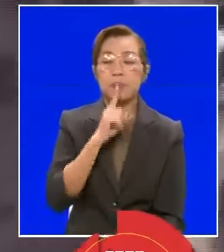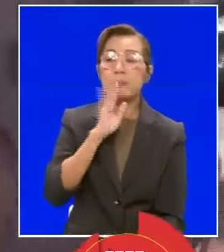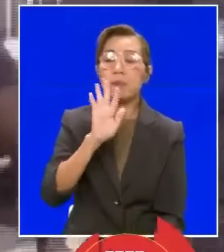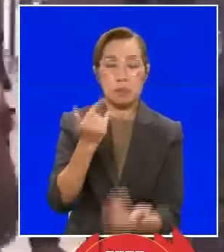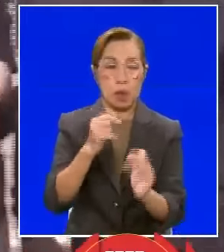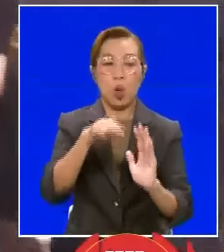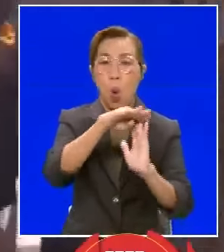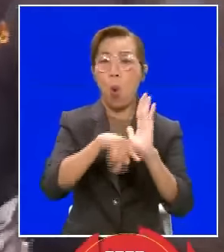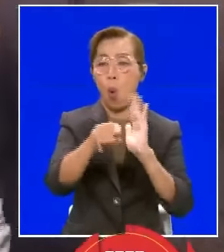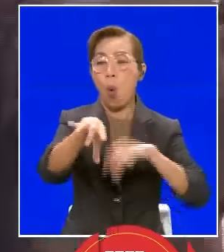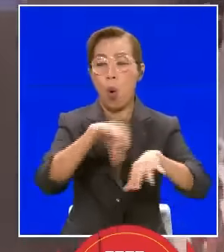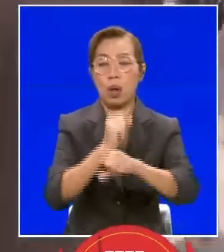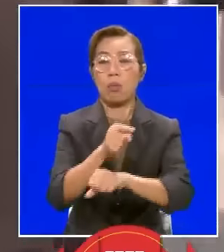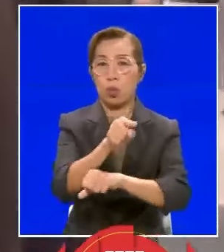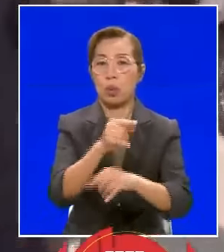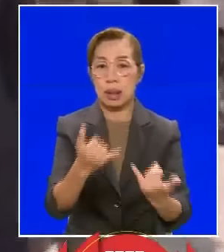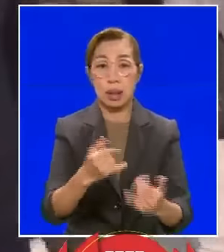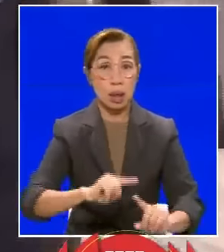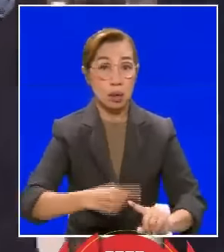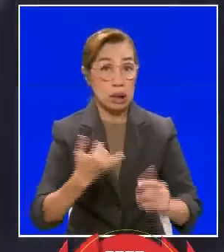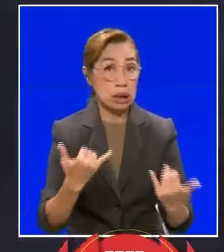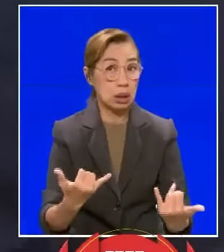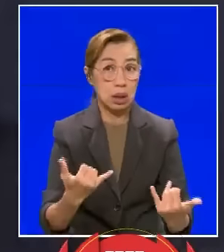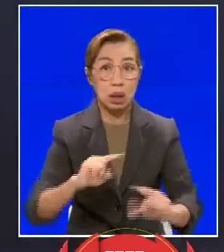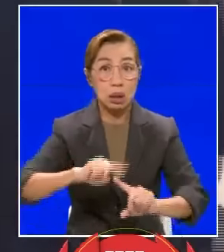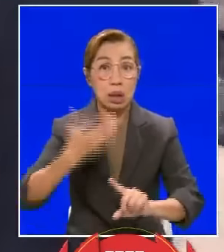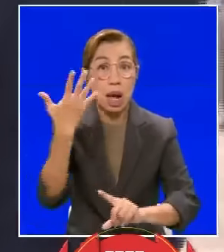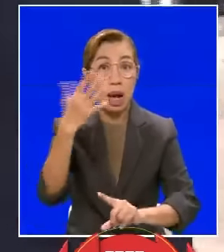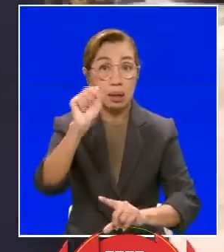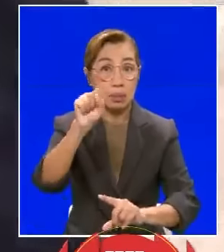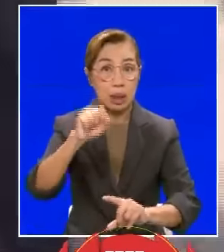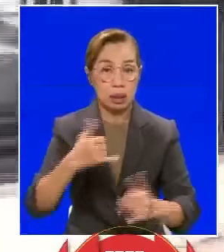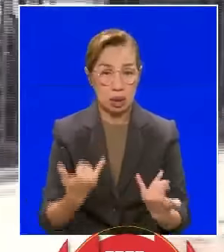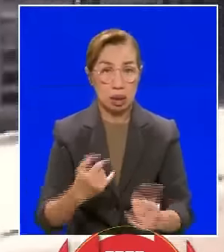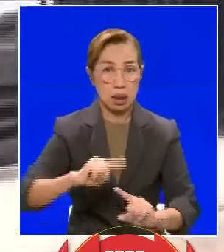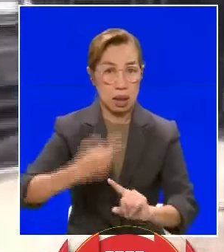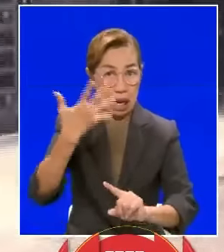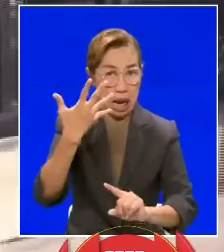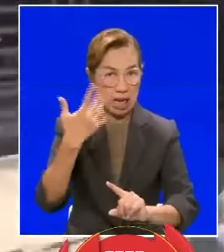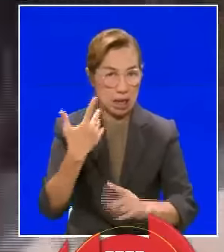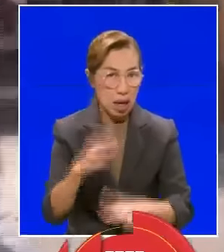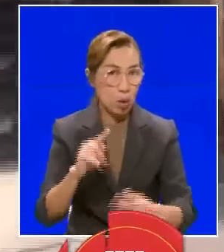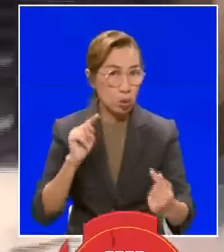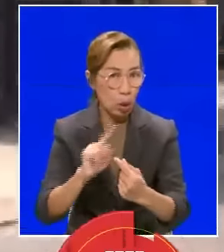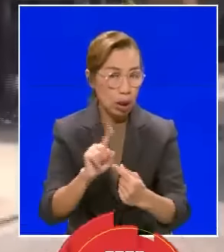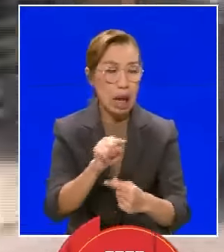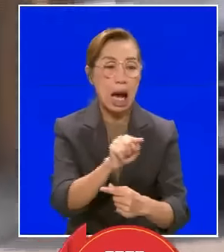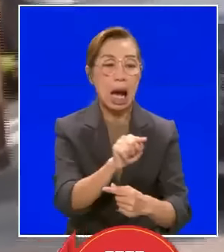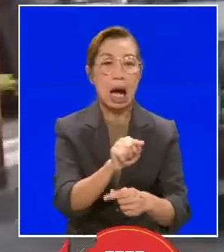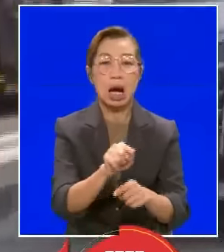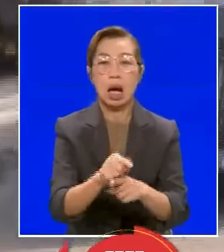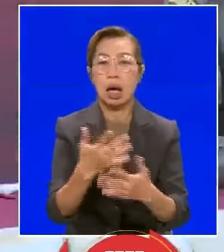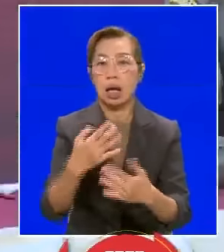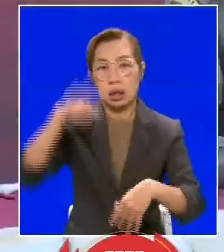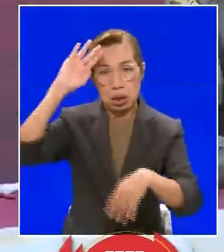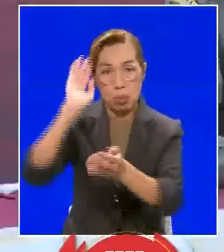ะครับในขณะที่เดือนนี้เดือนพฤษภาคมมันใกล้เข้ามาทุกทีแล้วในการที่จะไปคัดเลือกผู้บั